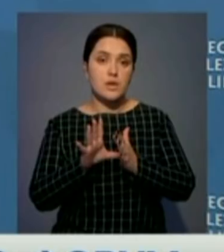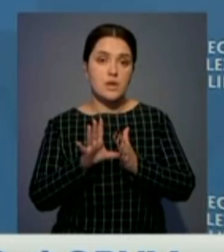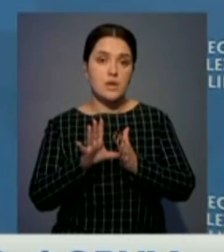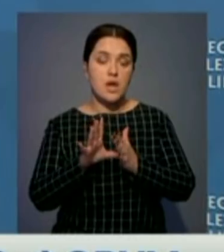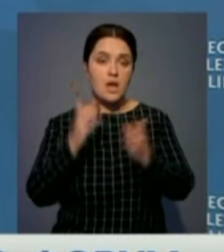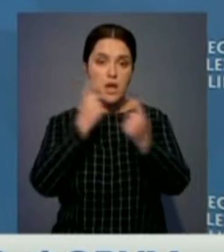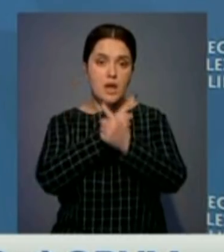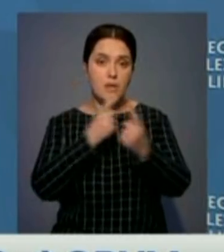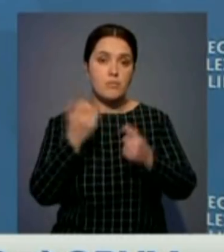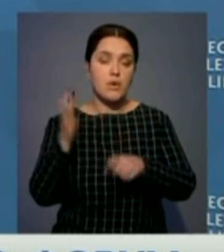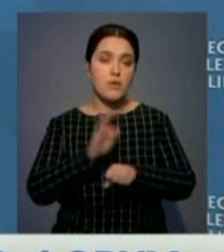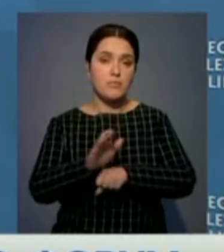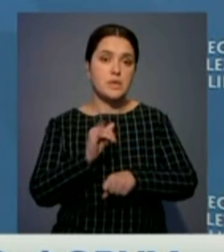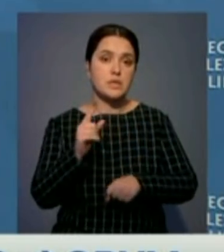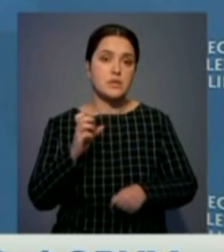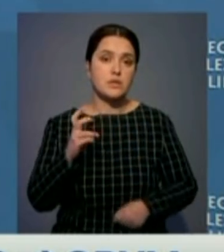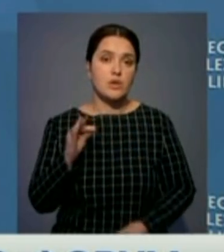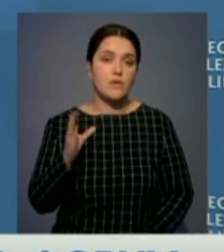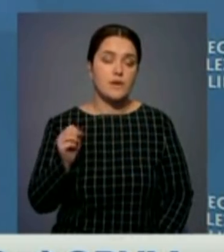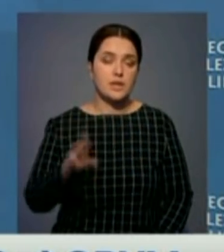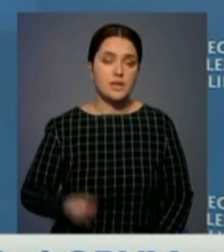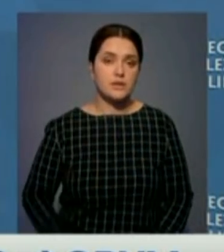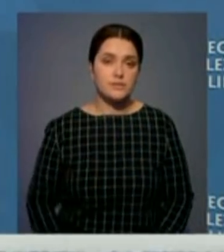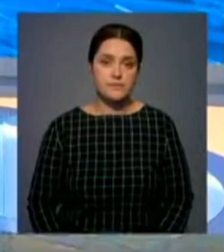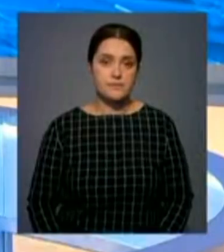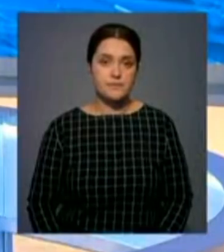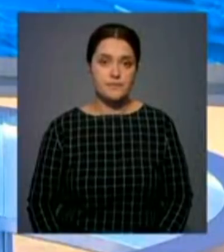объявления, они поставляются в Казахстан и Словакию.